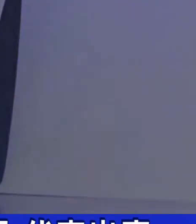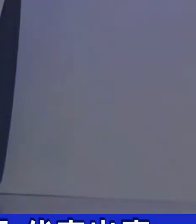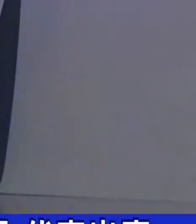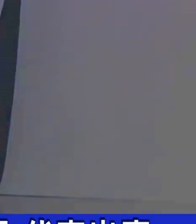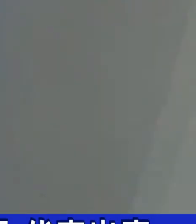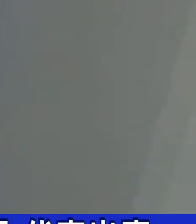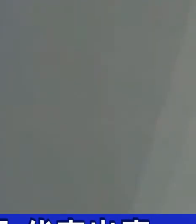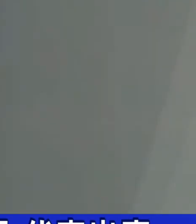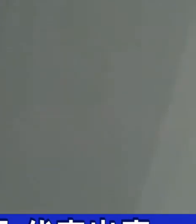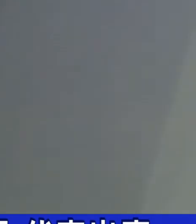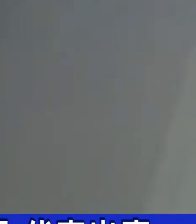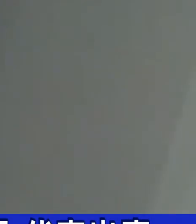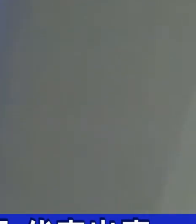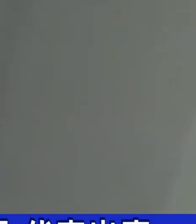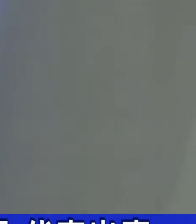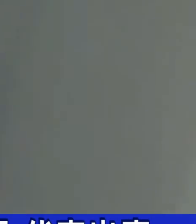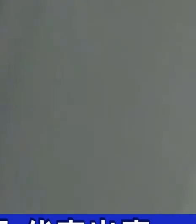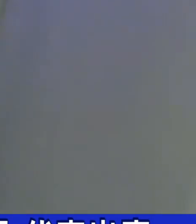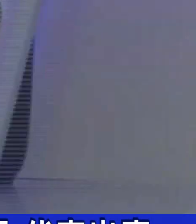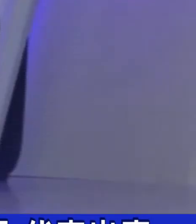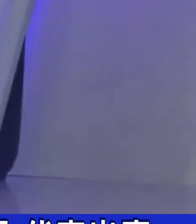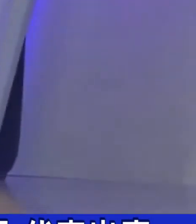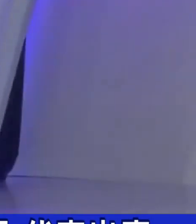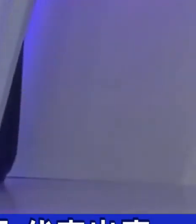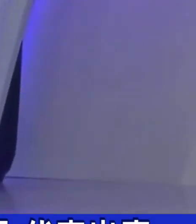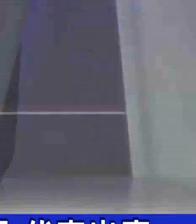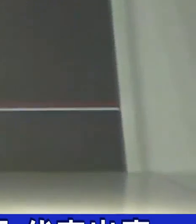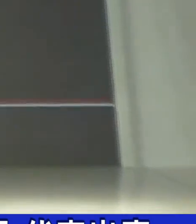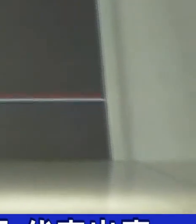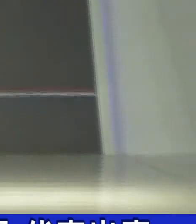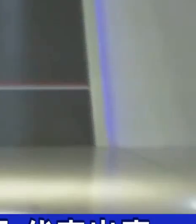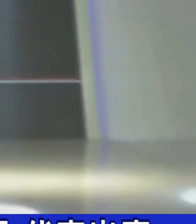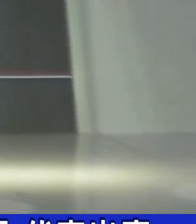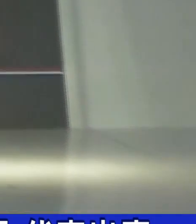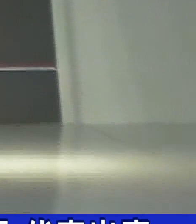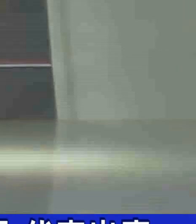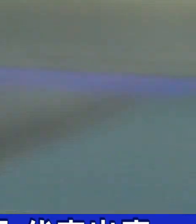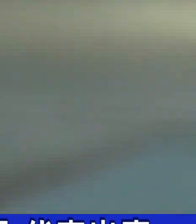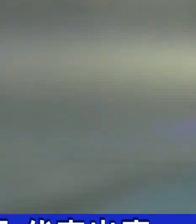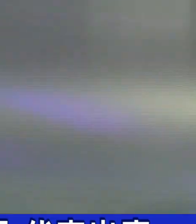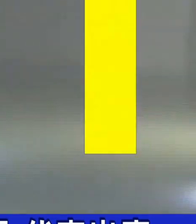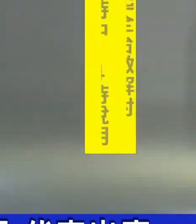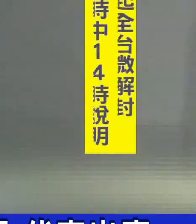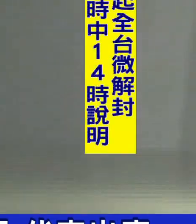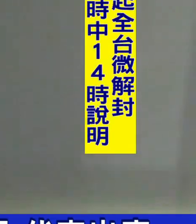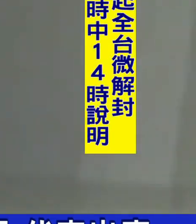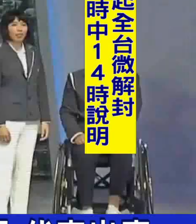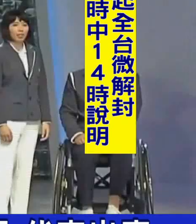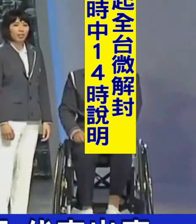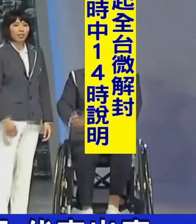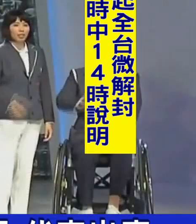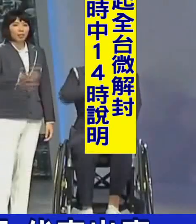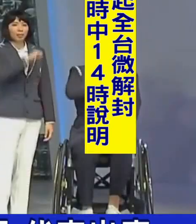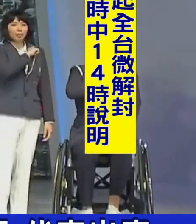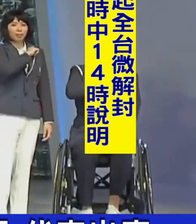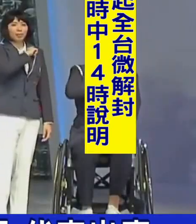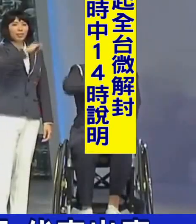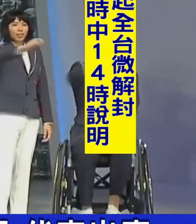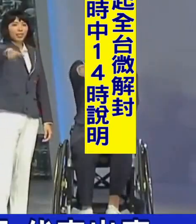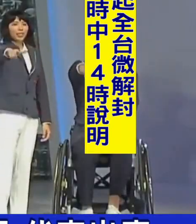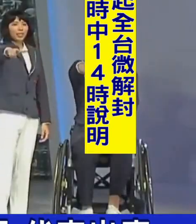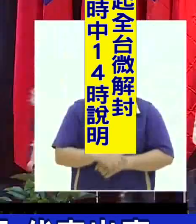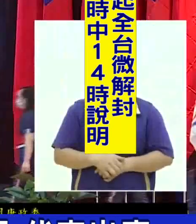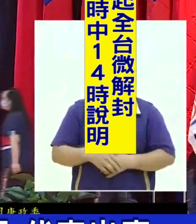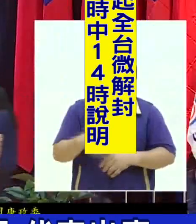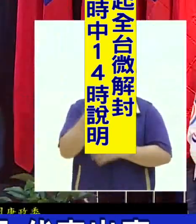手们身上的服装，红色、深蓝和白色线条配色体现出国旗精神。而这回将代表政府前往冬奥的，不